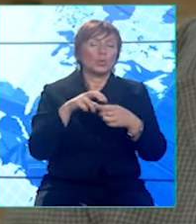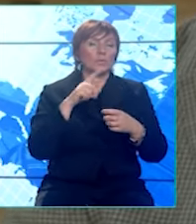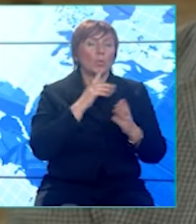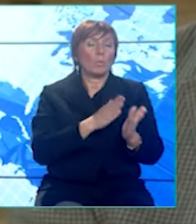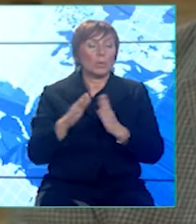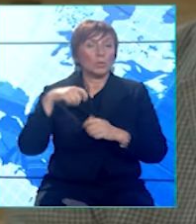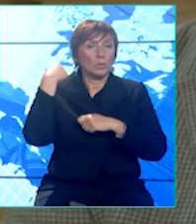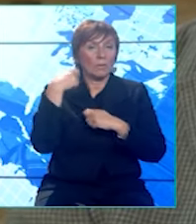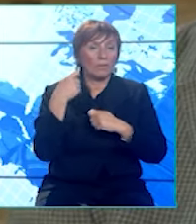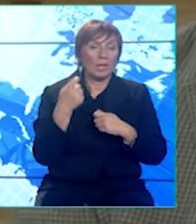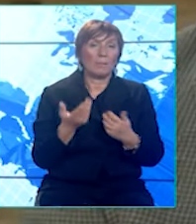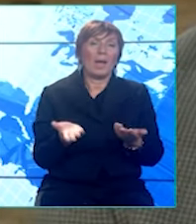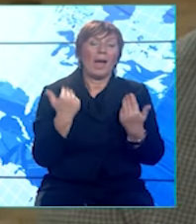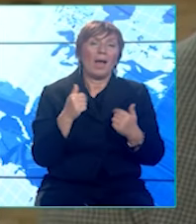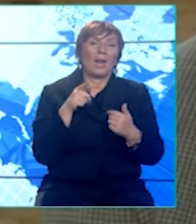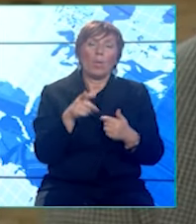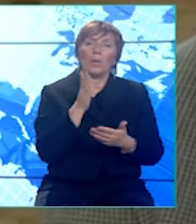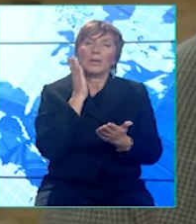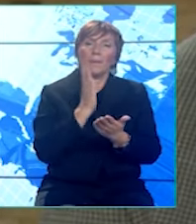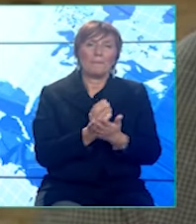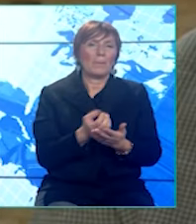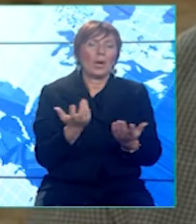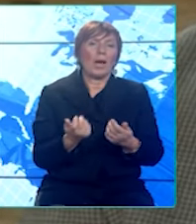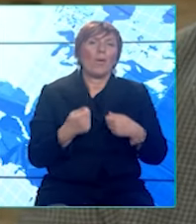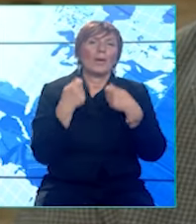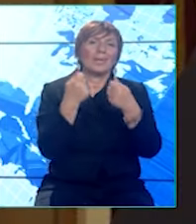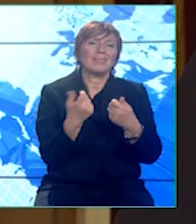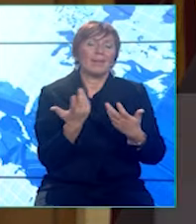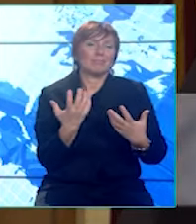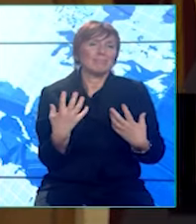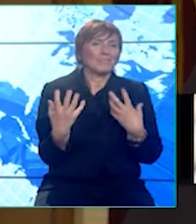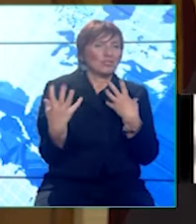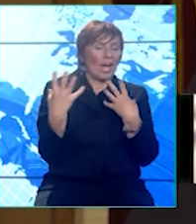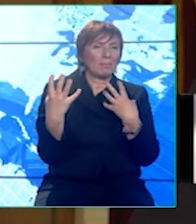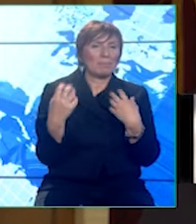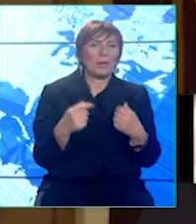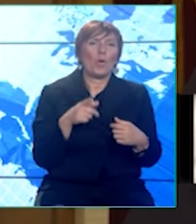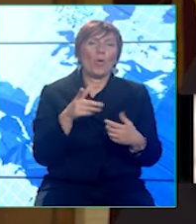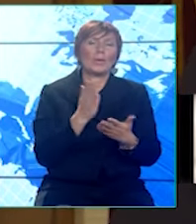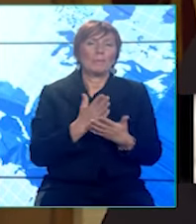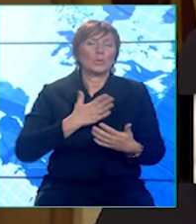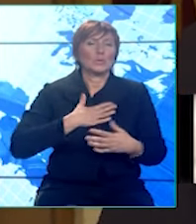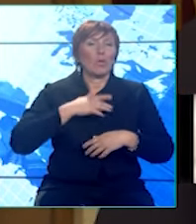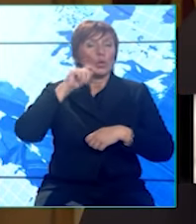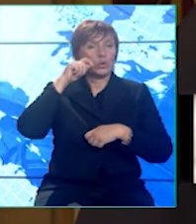filma. Tako da je zaista s te strane on bio neko ko je davao jedan šarm. Haris je bio svoj